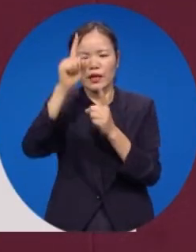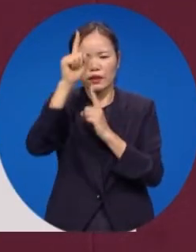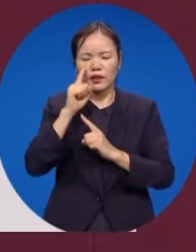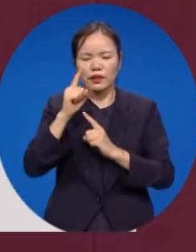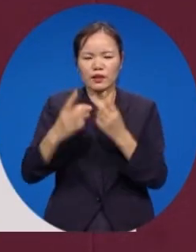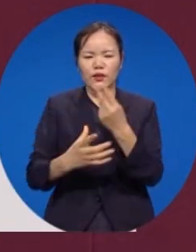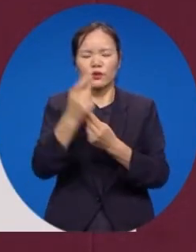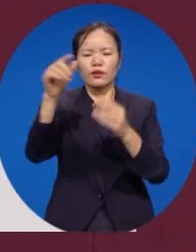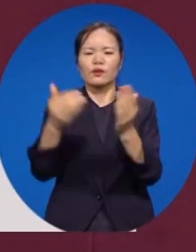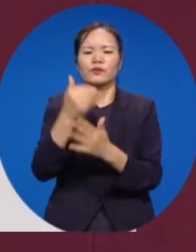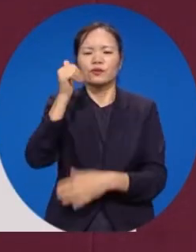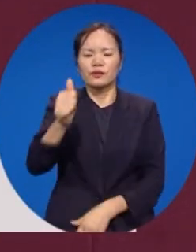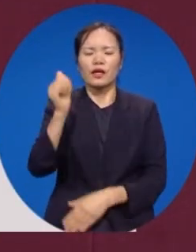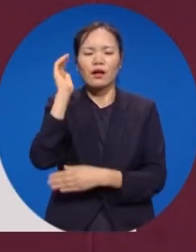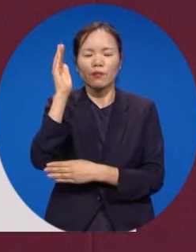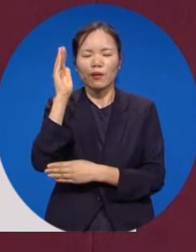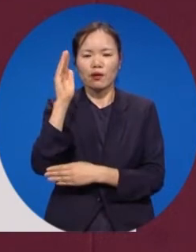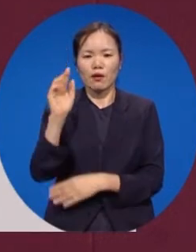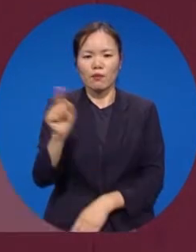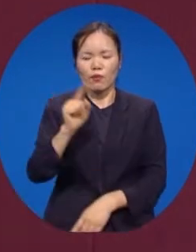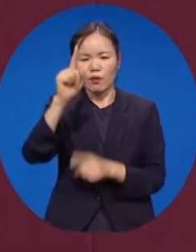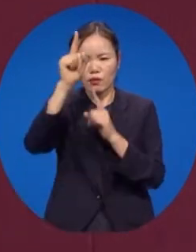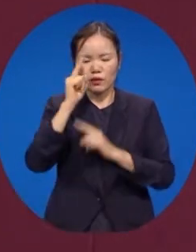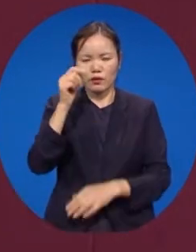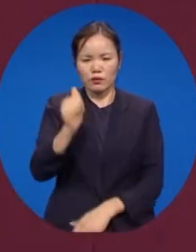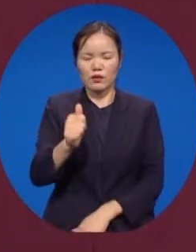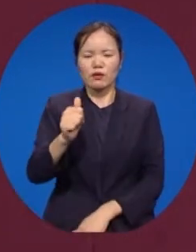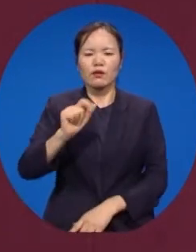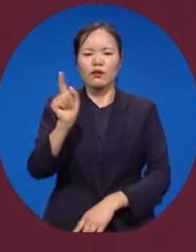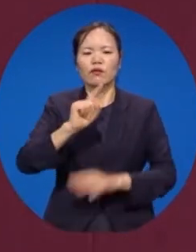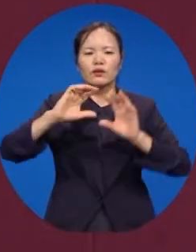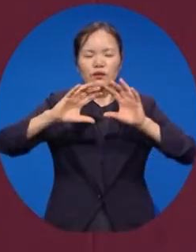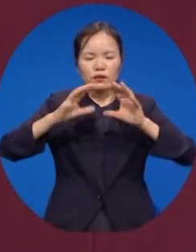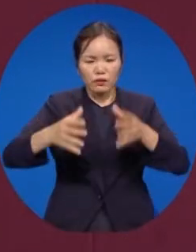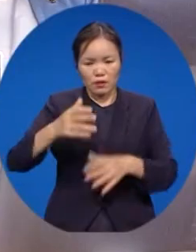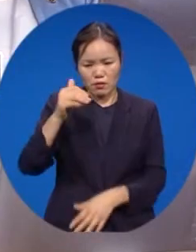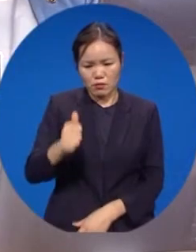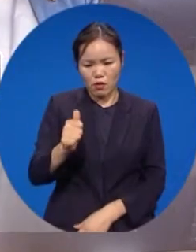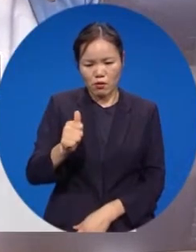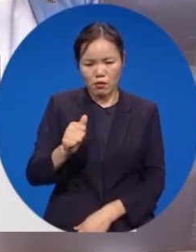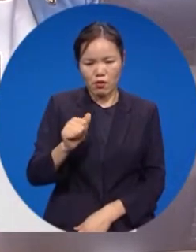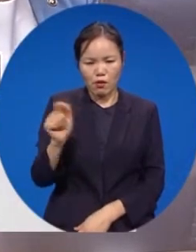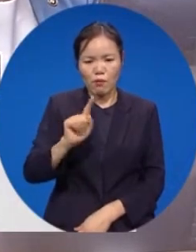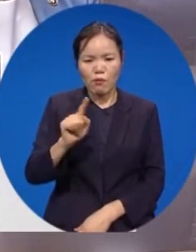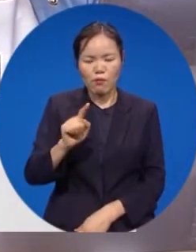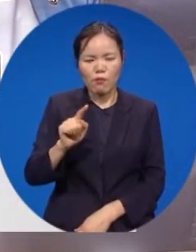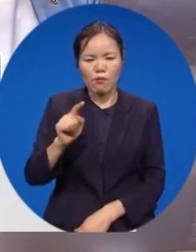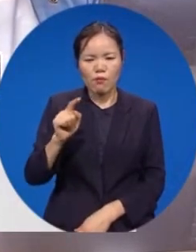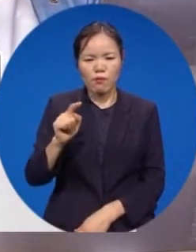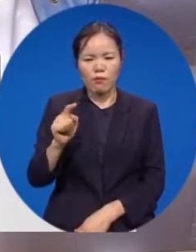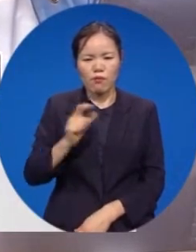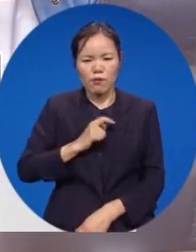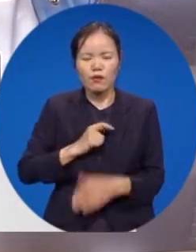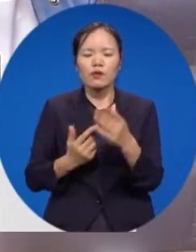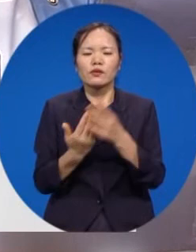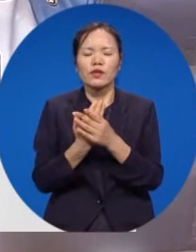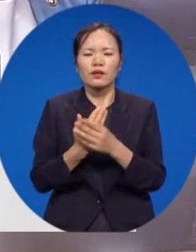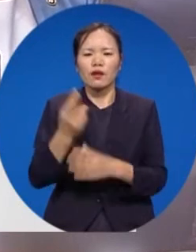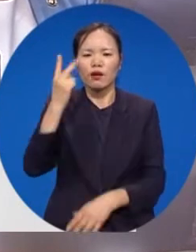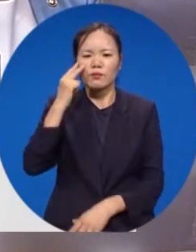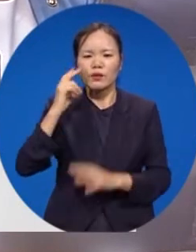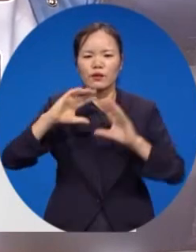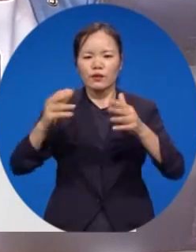발언은 대체 이 장관이 어느 나라 장관인지 귀를 의심하게 만듭니다. 도리어 미